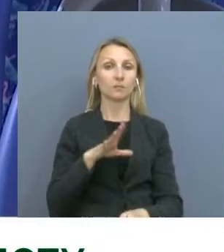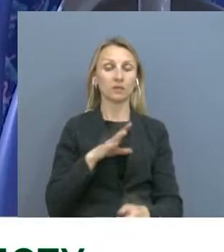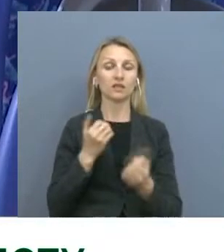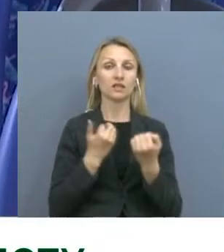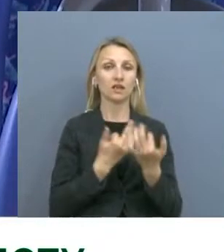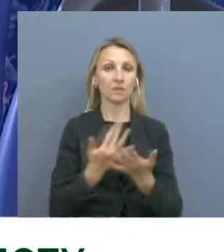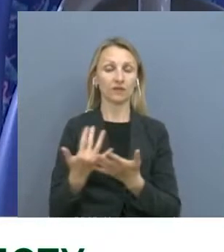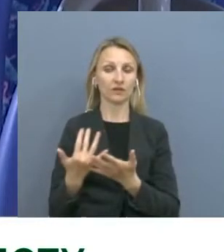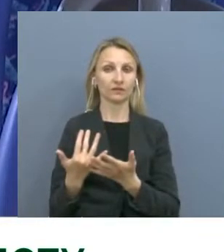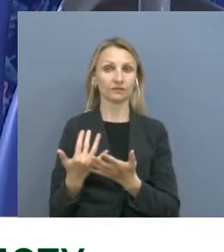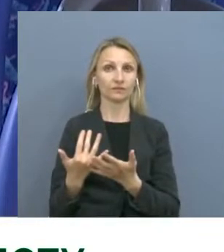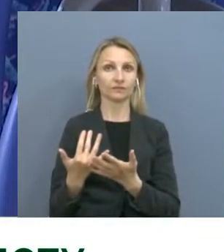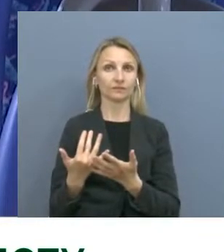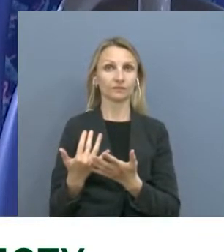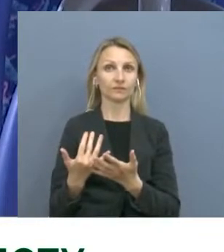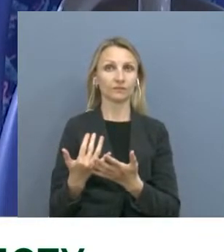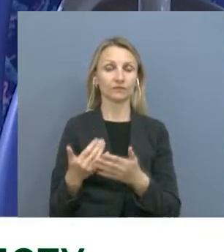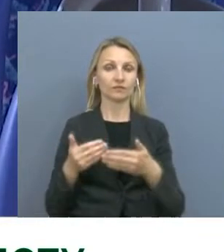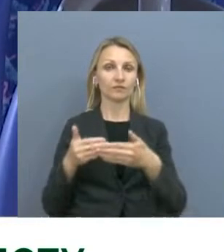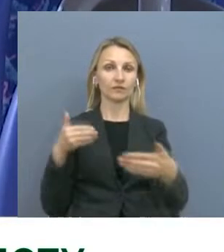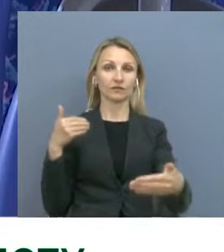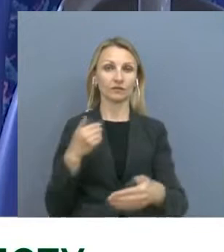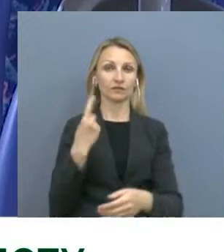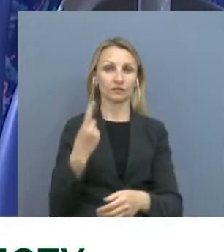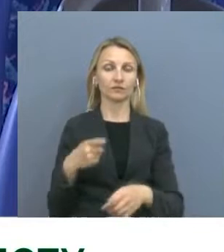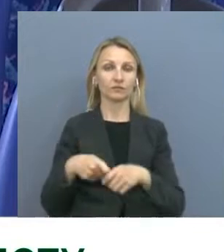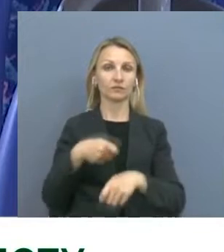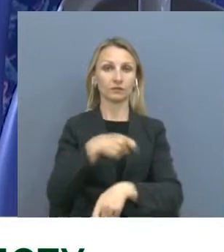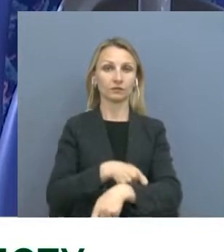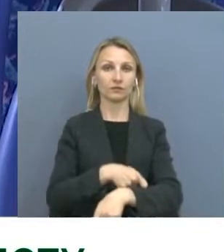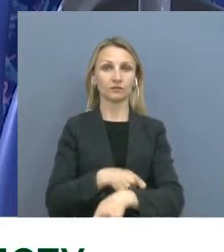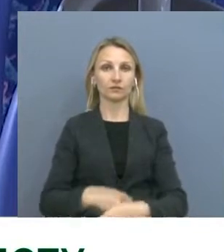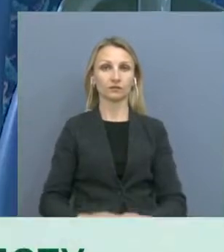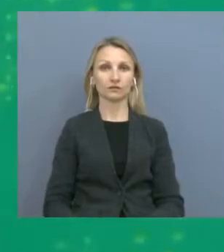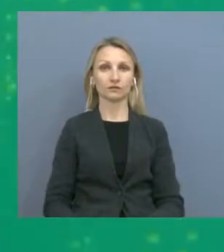требований на расстоянии 1 метра друг от друга находиться.